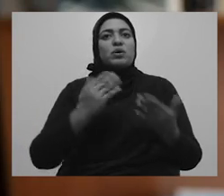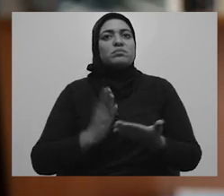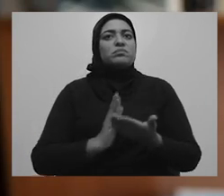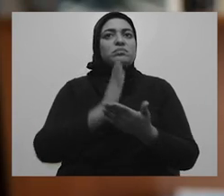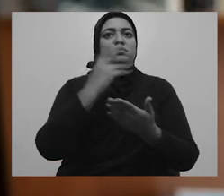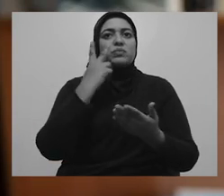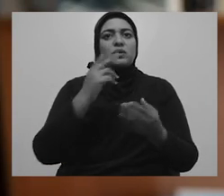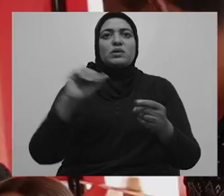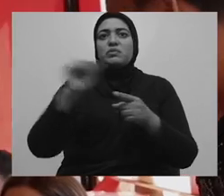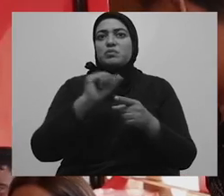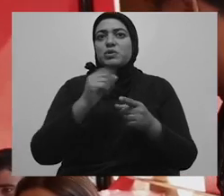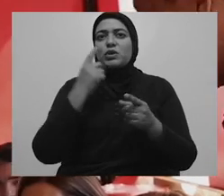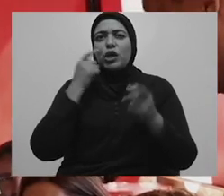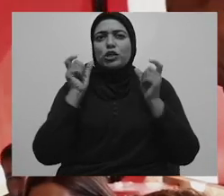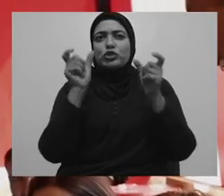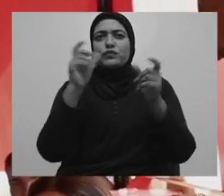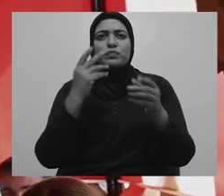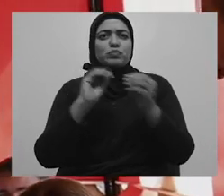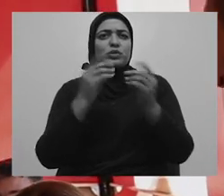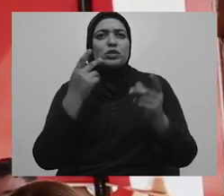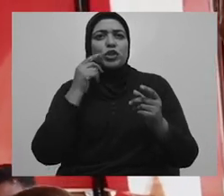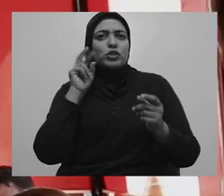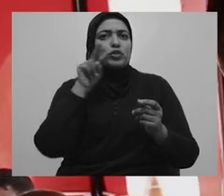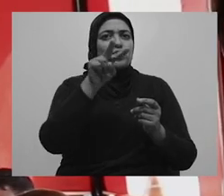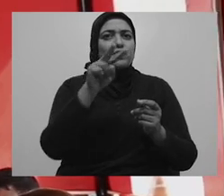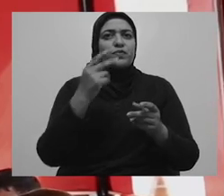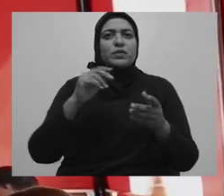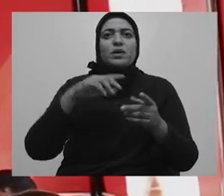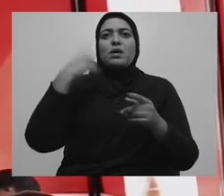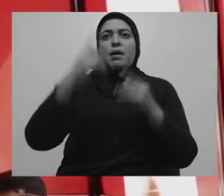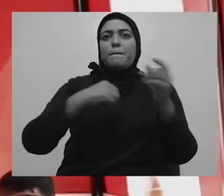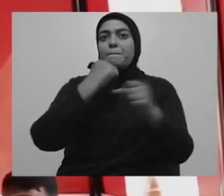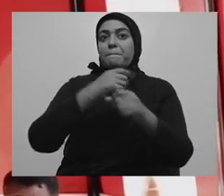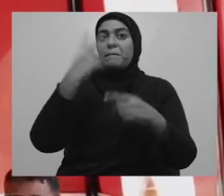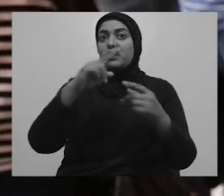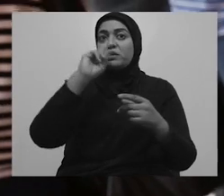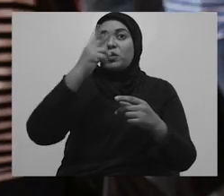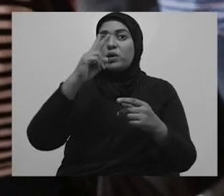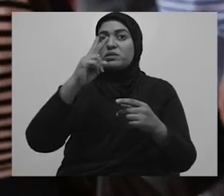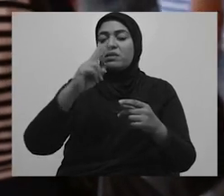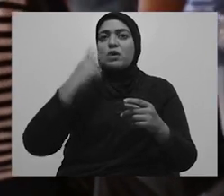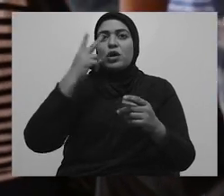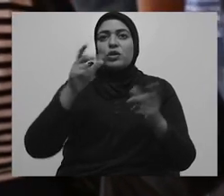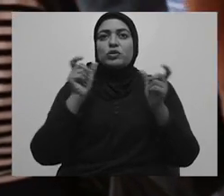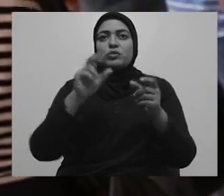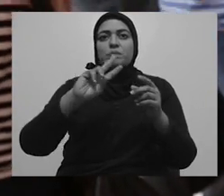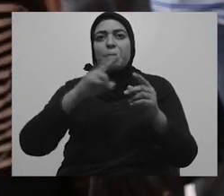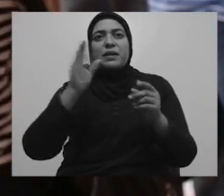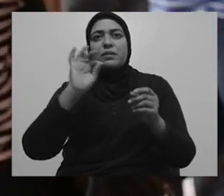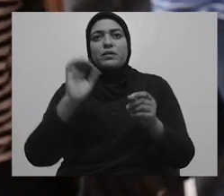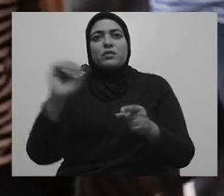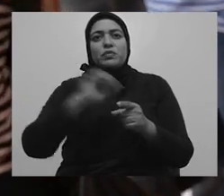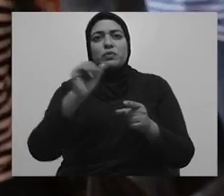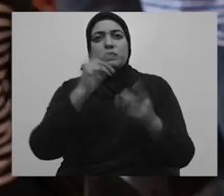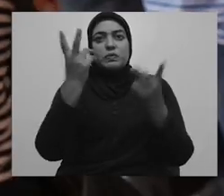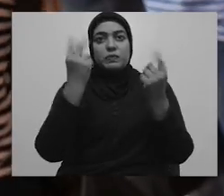mener des actions de plaidoyer. C'était intéressant parce qu'aujourd'hui, ce qu'on constate, c'est que des initiatives du premier cycle ont